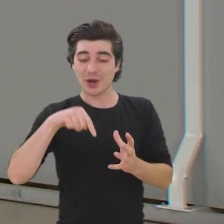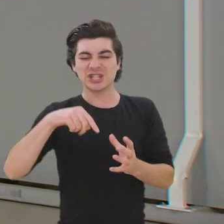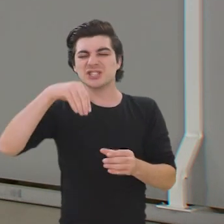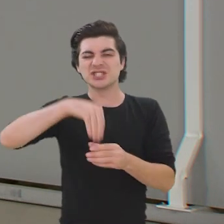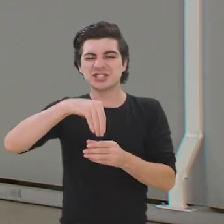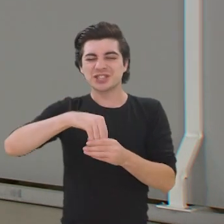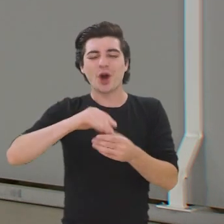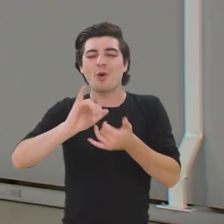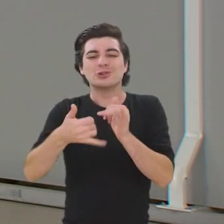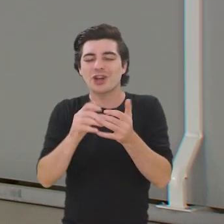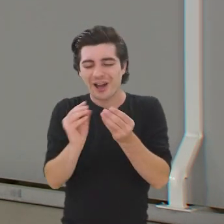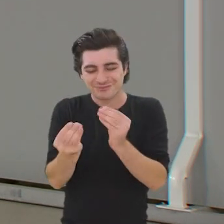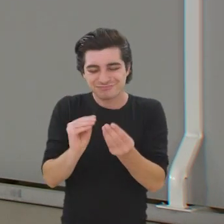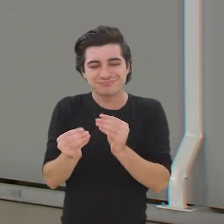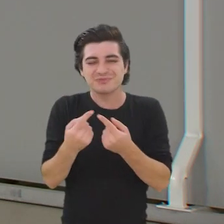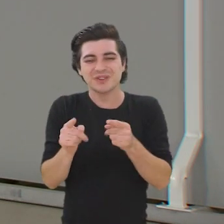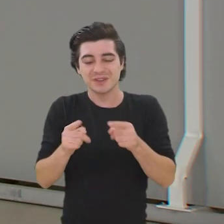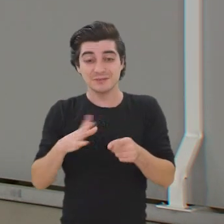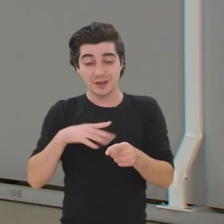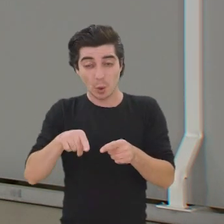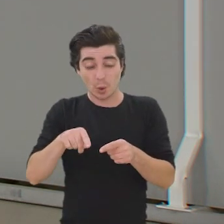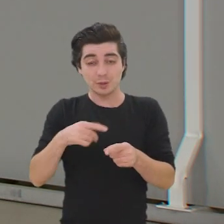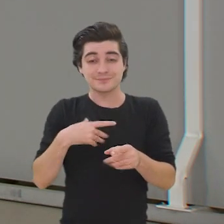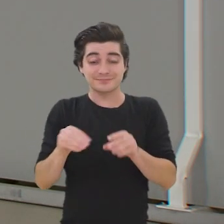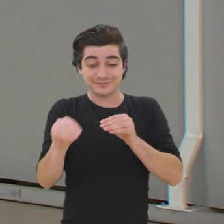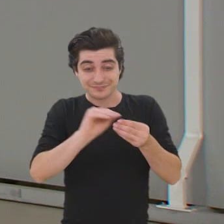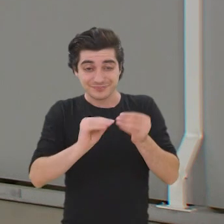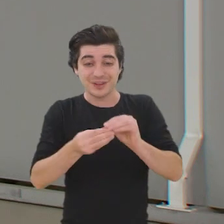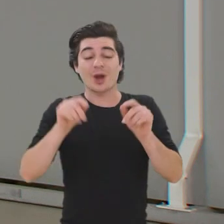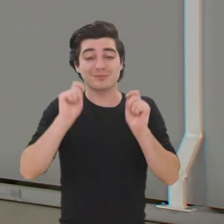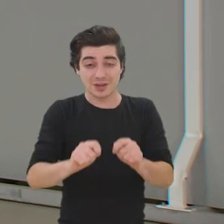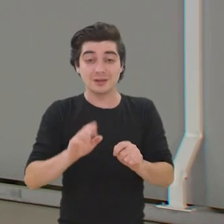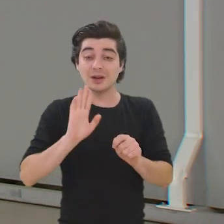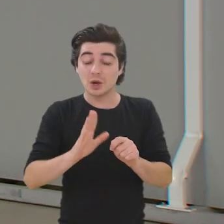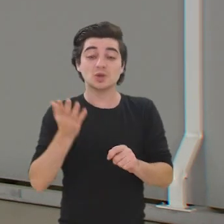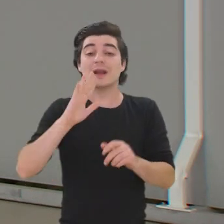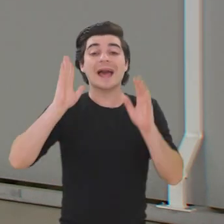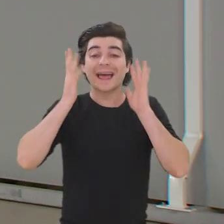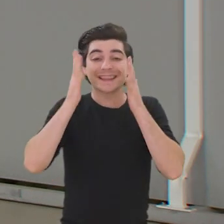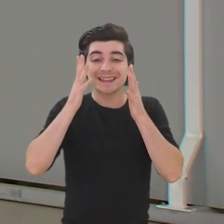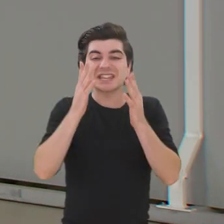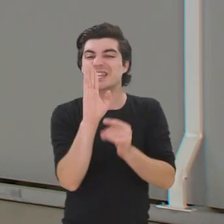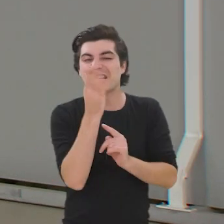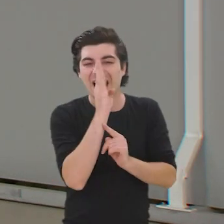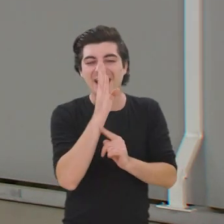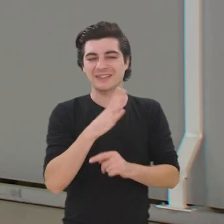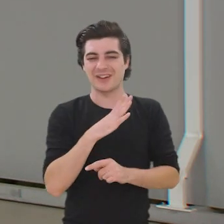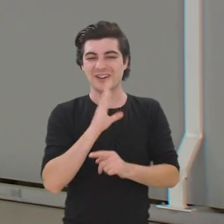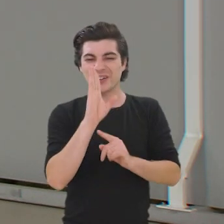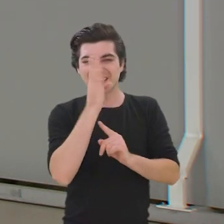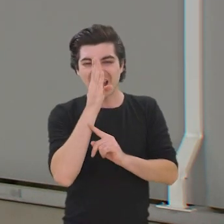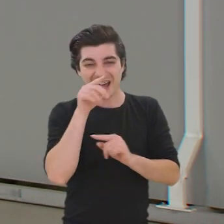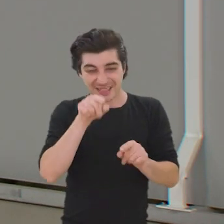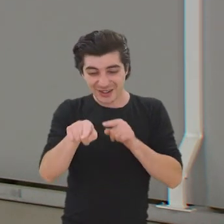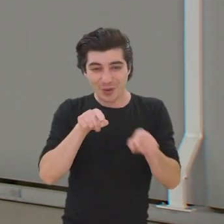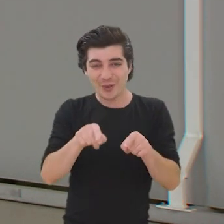içerisinde oyuncaklarımız var. Bu oyuncakları kullanacağız. Ve daha sonra etkinlik kağıtlarımız var, çalışma